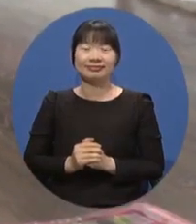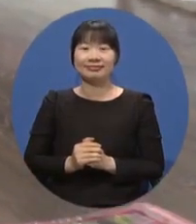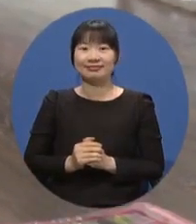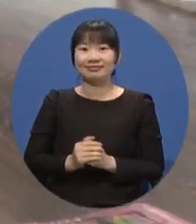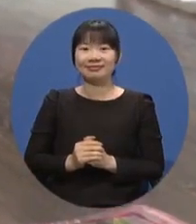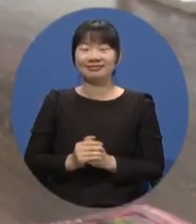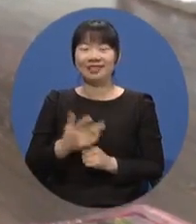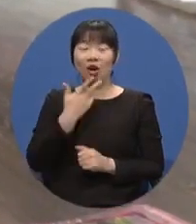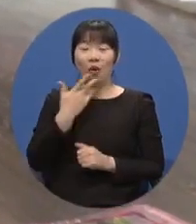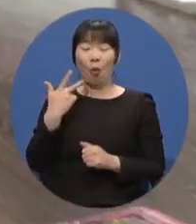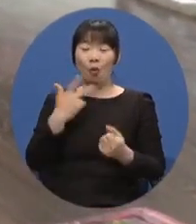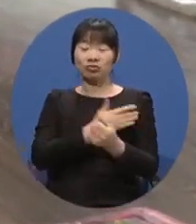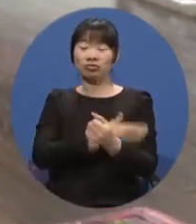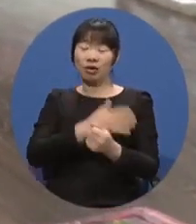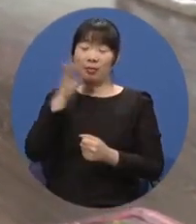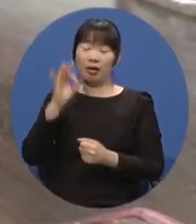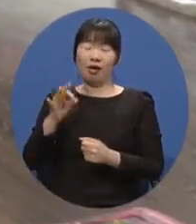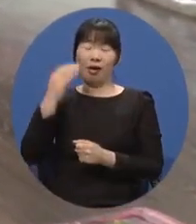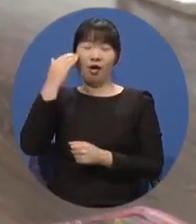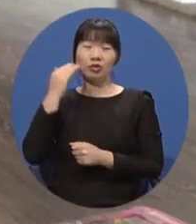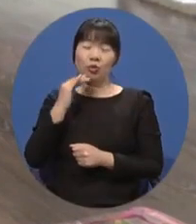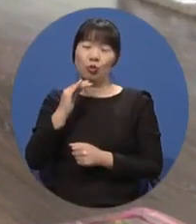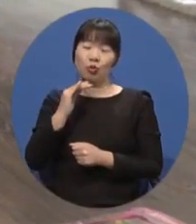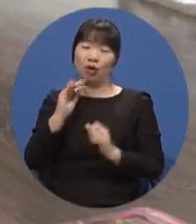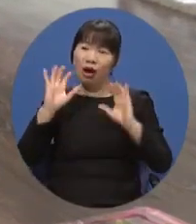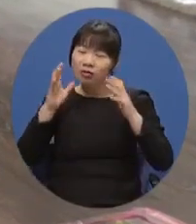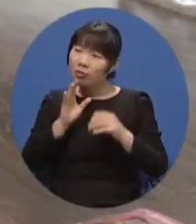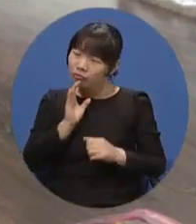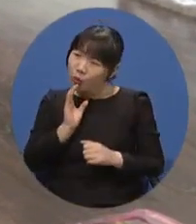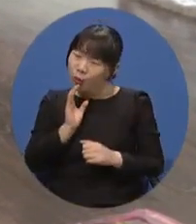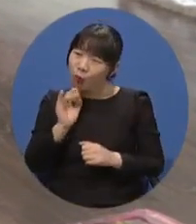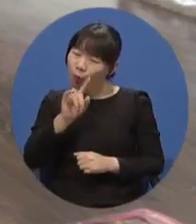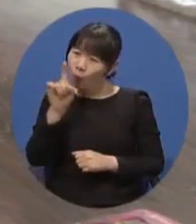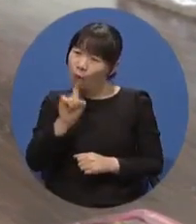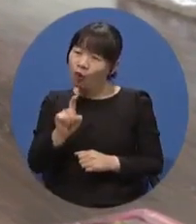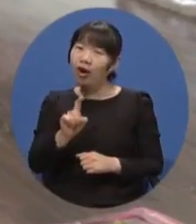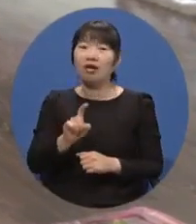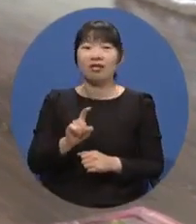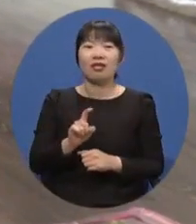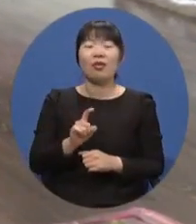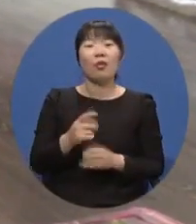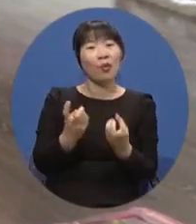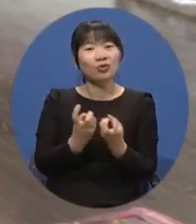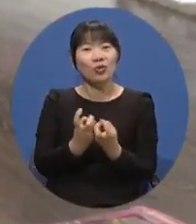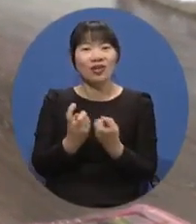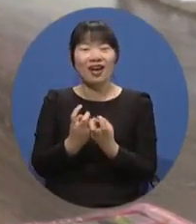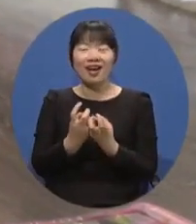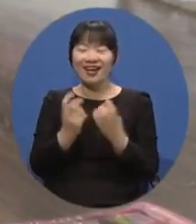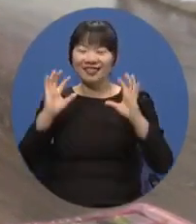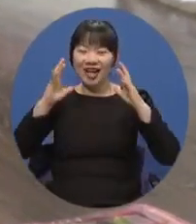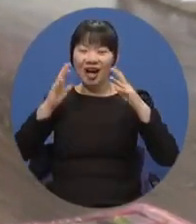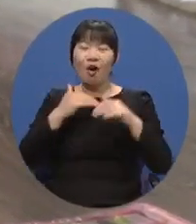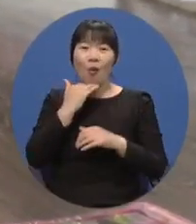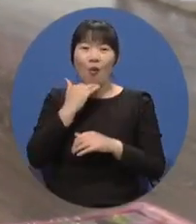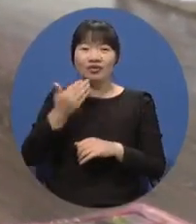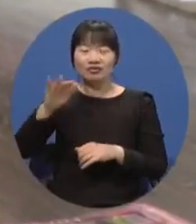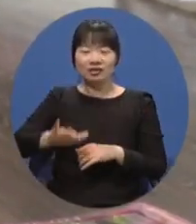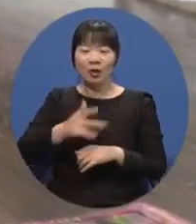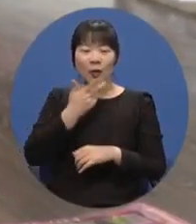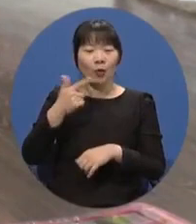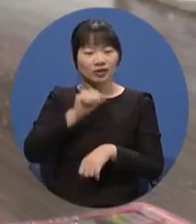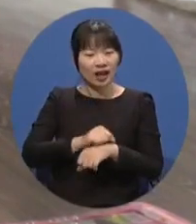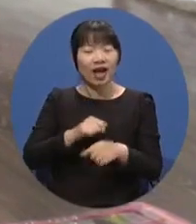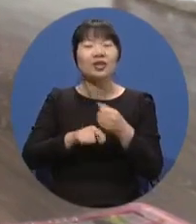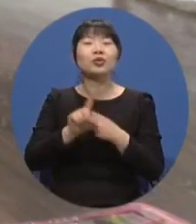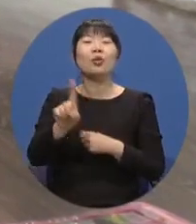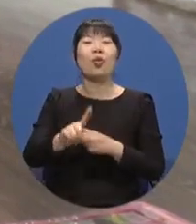Your 영어 실력으로 봐선 한국 아이가 맞나 싶은 정도인데요. 대체 어떻게 어린 나이에 영어를 잘하게 된 걸까요?